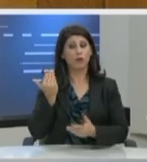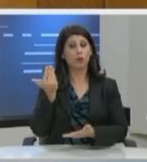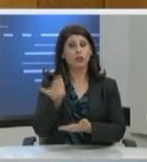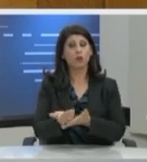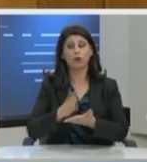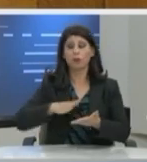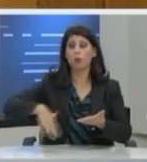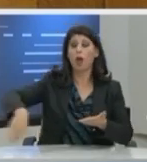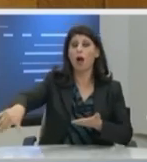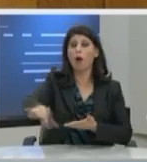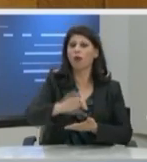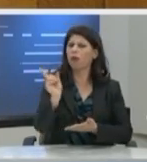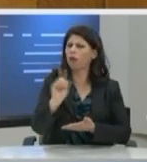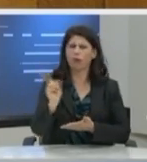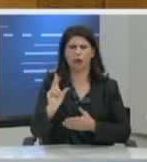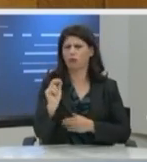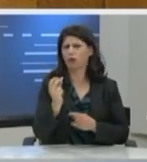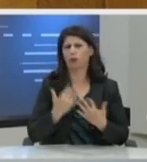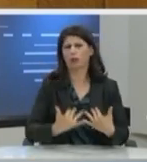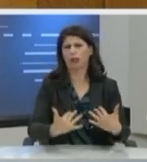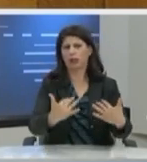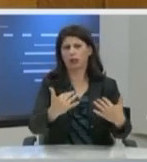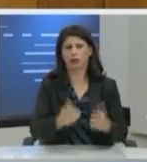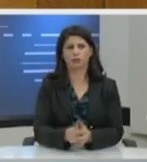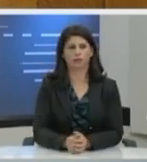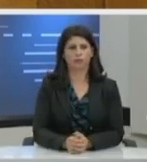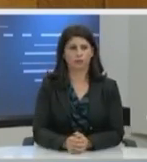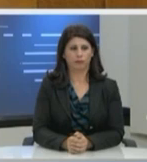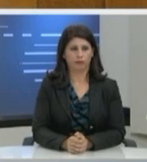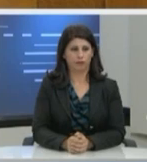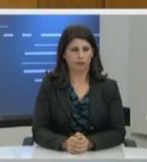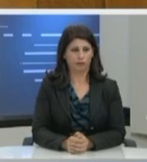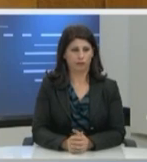όχι από την Εθνική Αντιπροσωπεία.